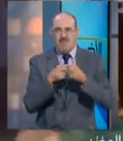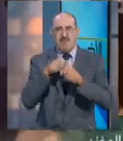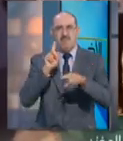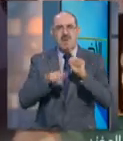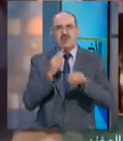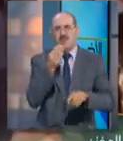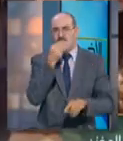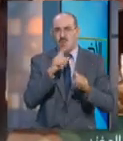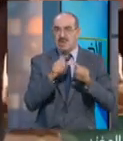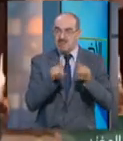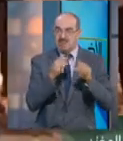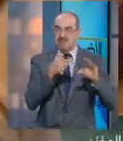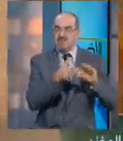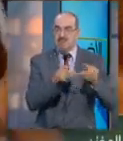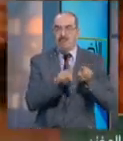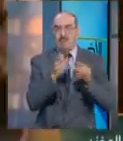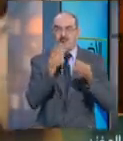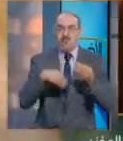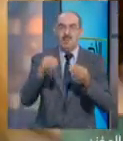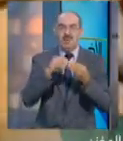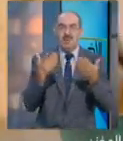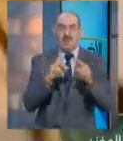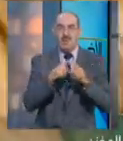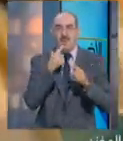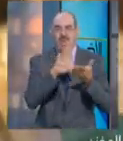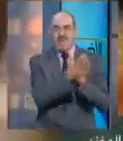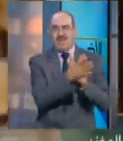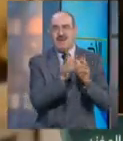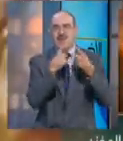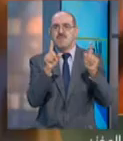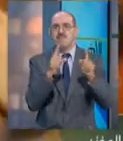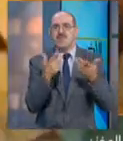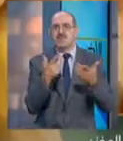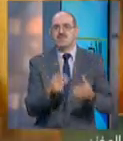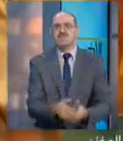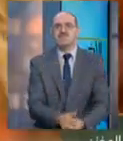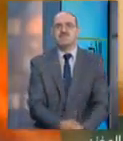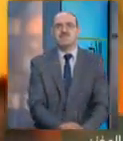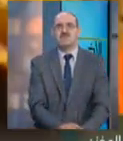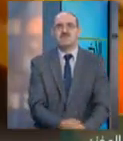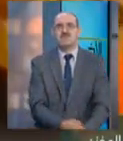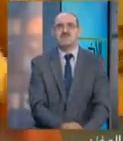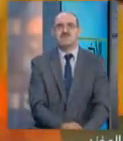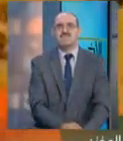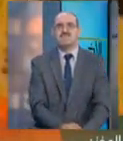الأساسية والمحروقات، زد على ذلك قمع الحريات العامة.